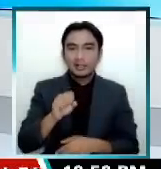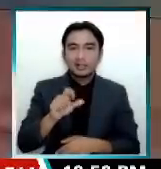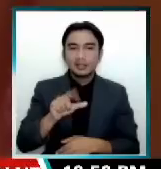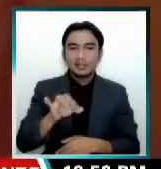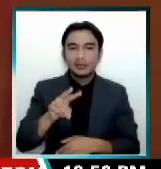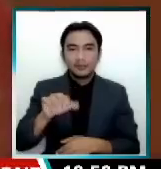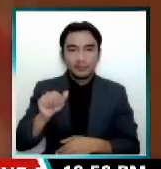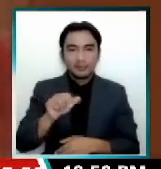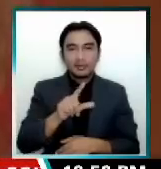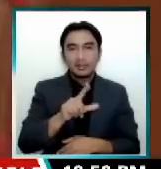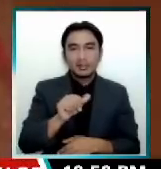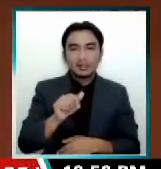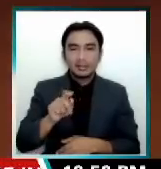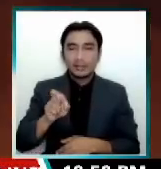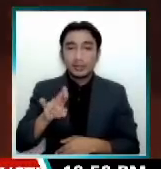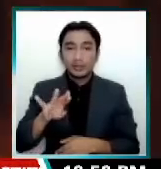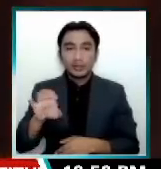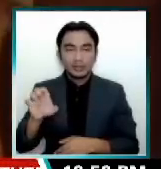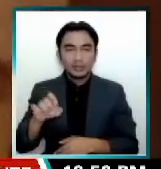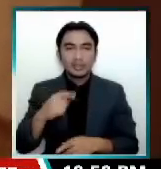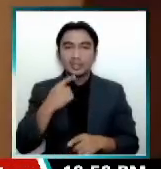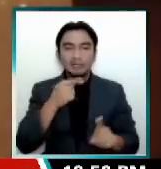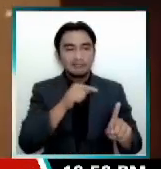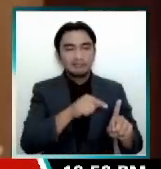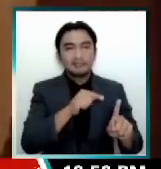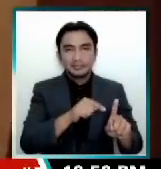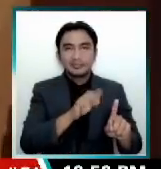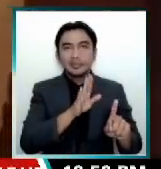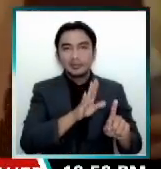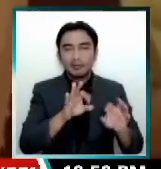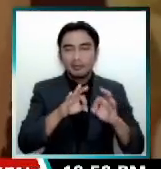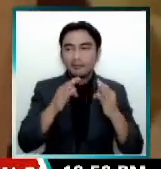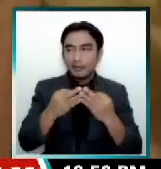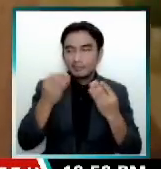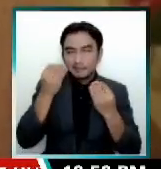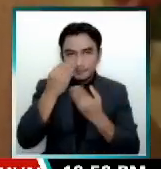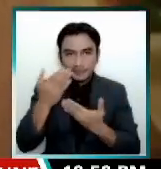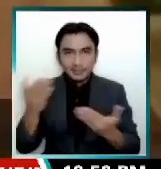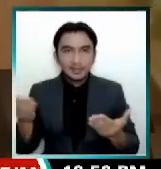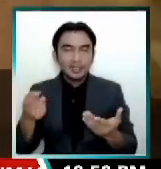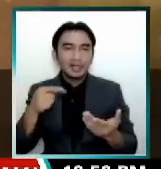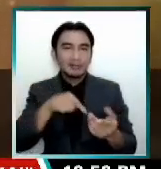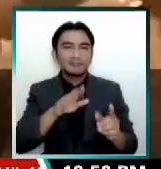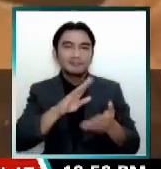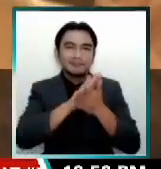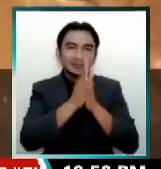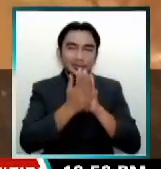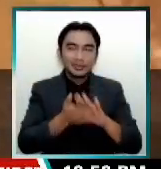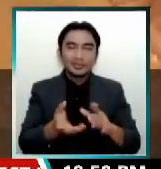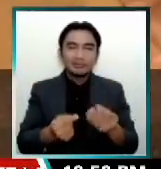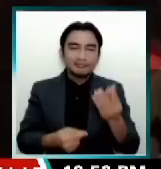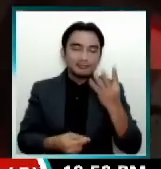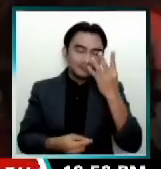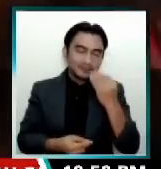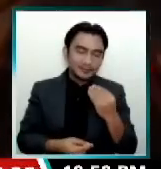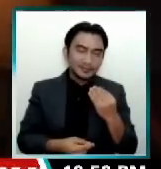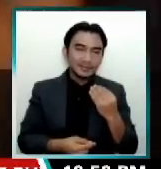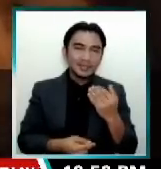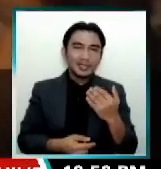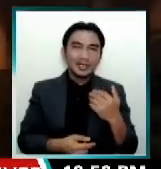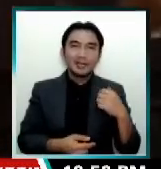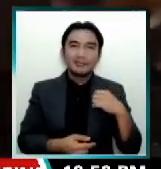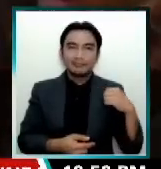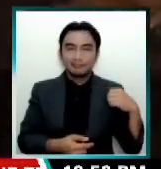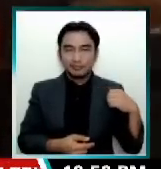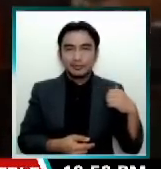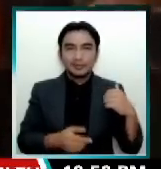Sa inilabas na pahayag ng kanyang pamilya, payapang pumanaw si Latore habang natutulog kahapon ng umaga. 89 na taong